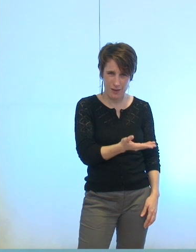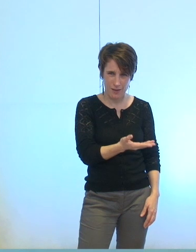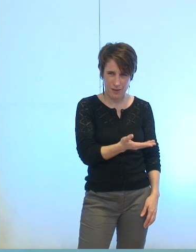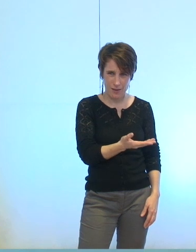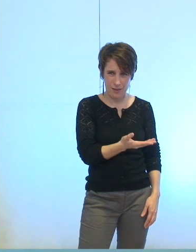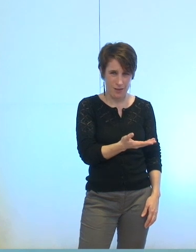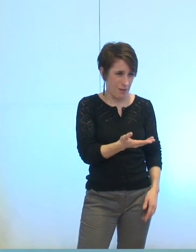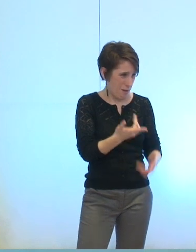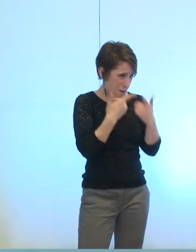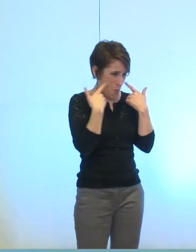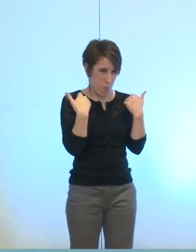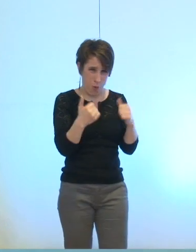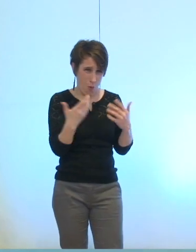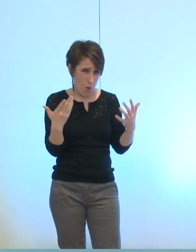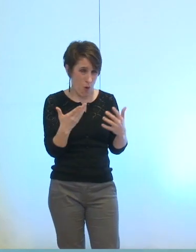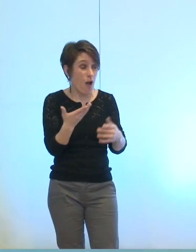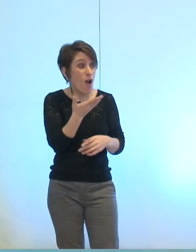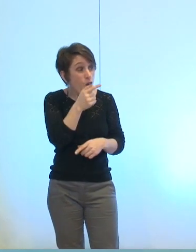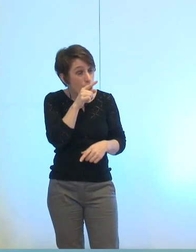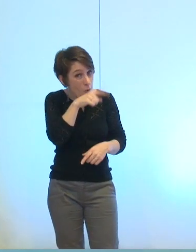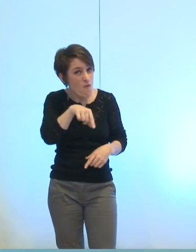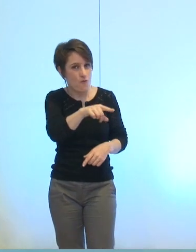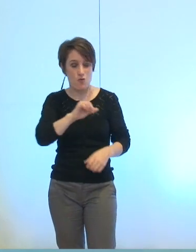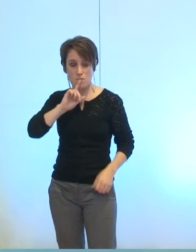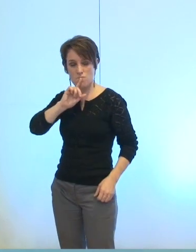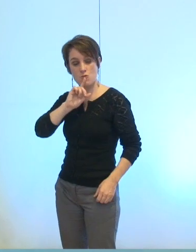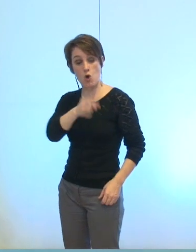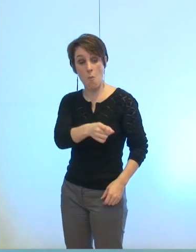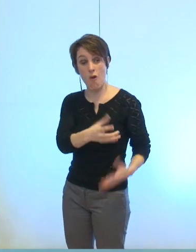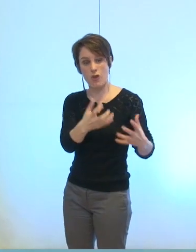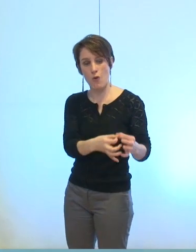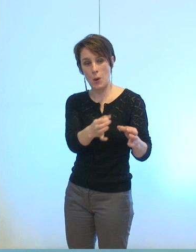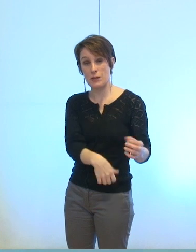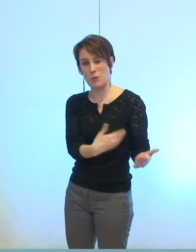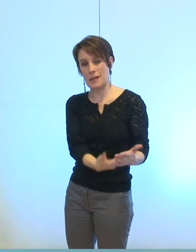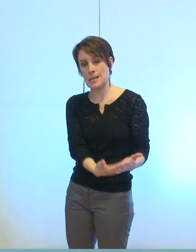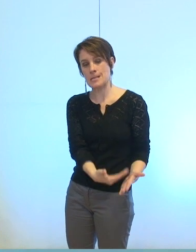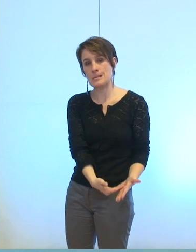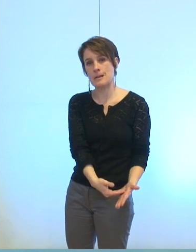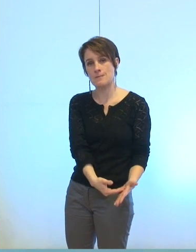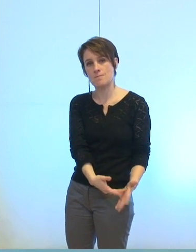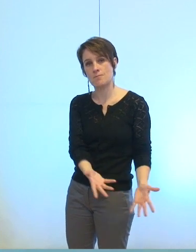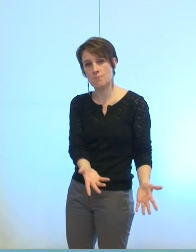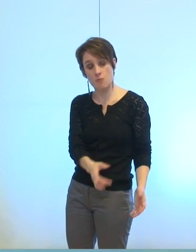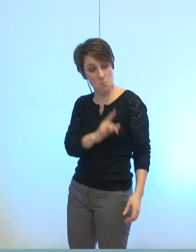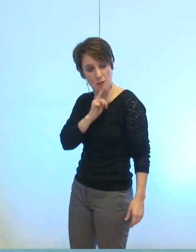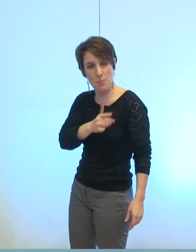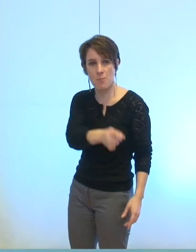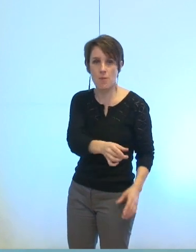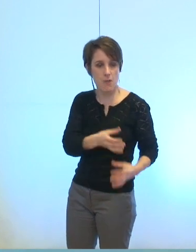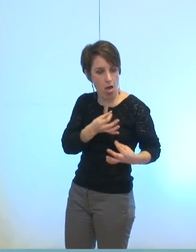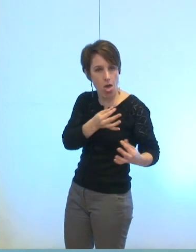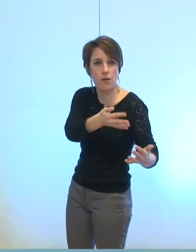commande passée pour ce rapport des conclusions politiques disais-je